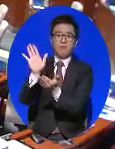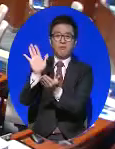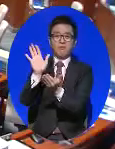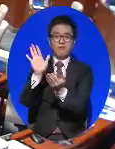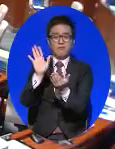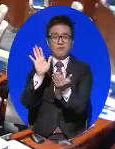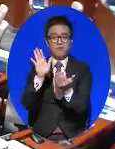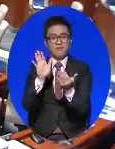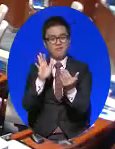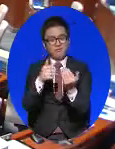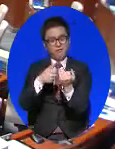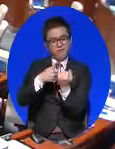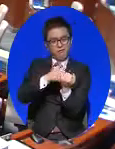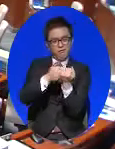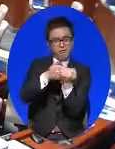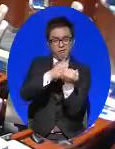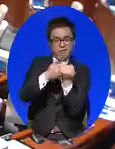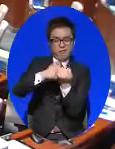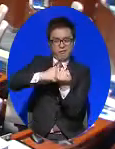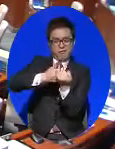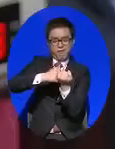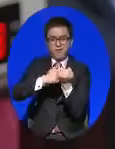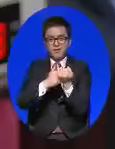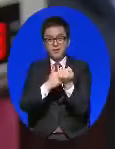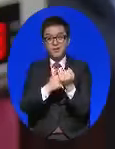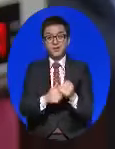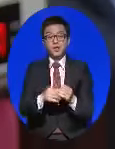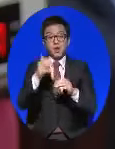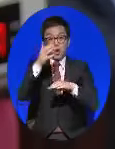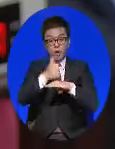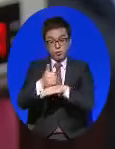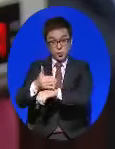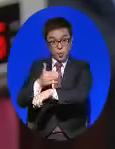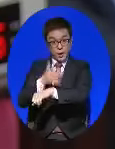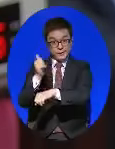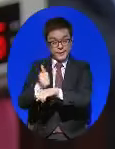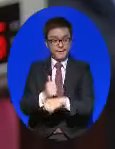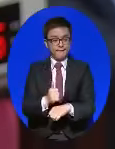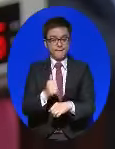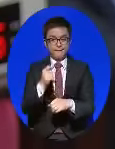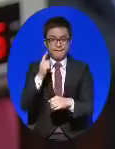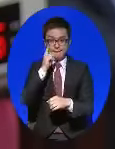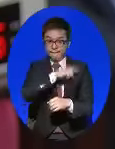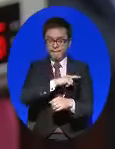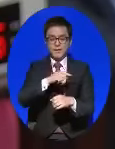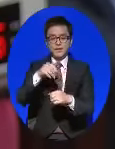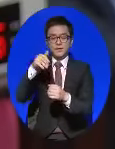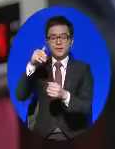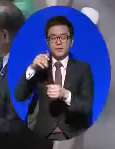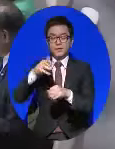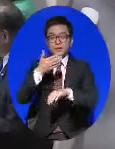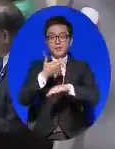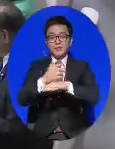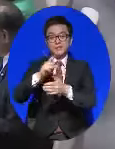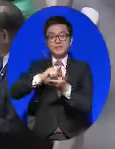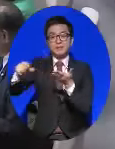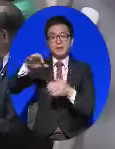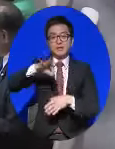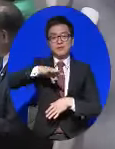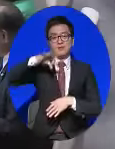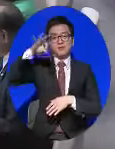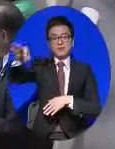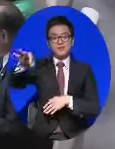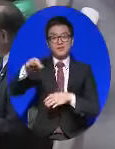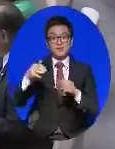의원은 교육부가 A씨를 지난 1일 지방국립대로 발령냈고 해당 대학에 경징계로 징계 수위를 내리도록